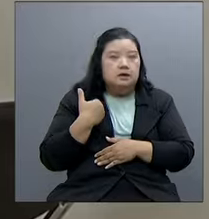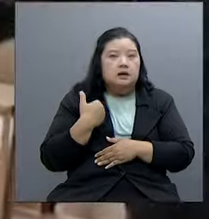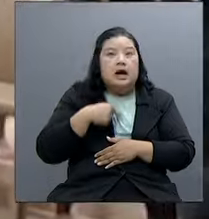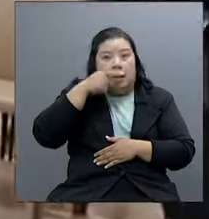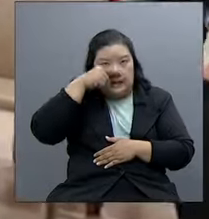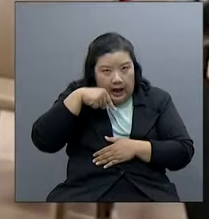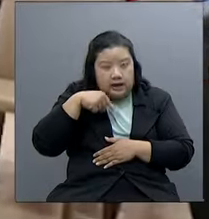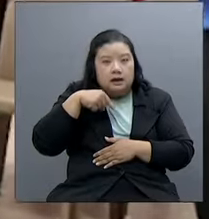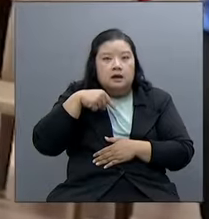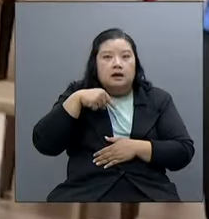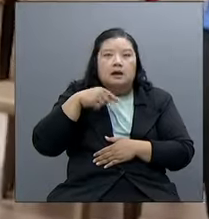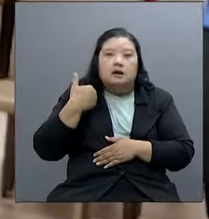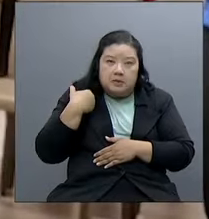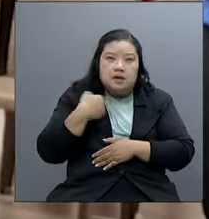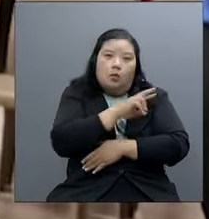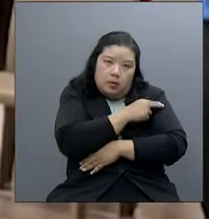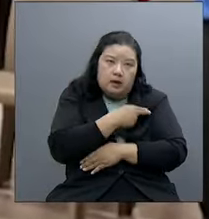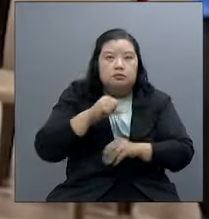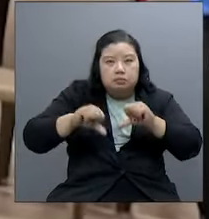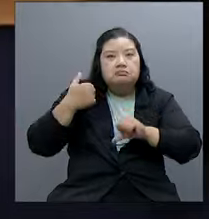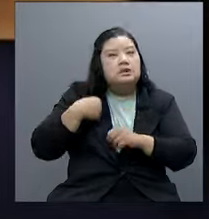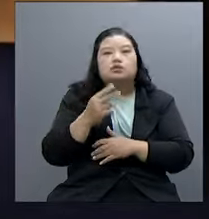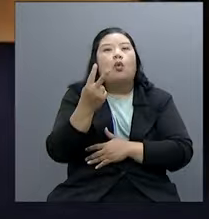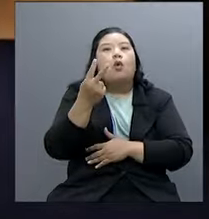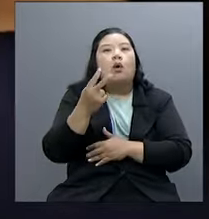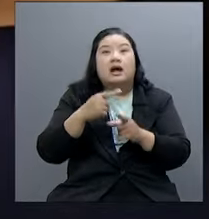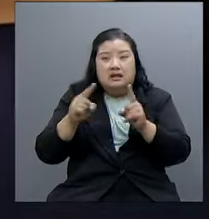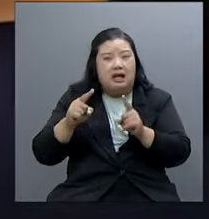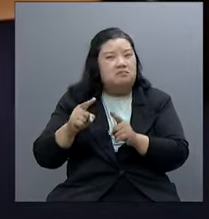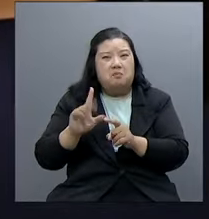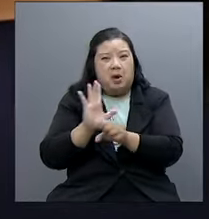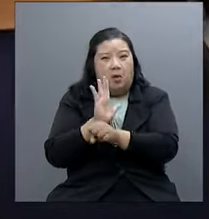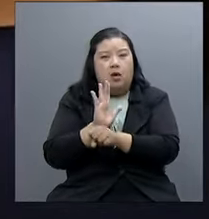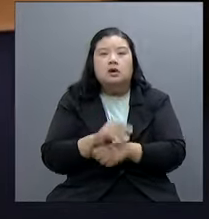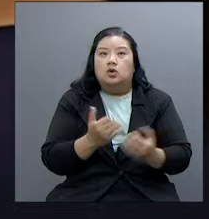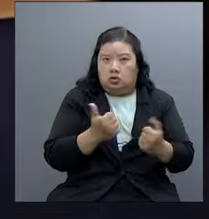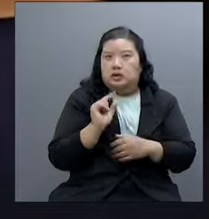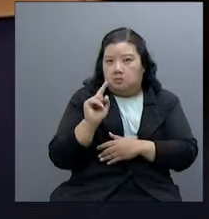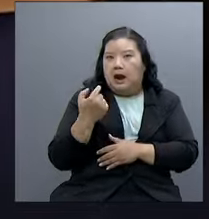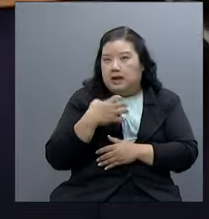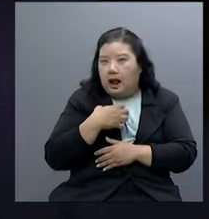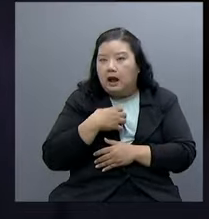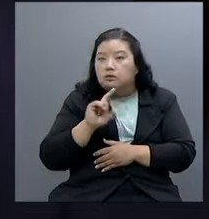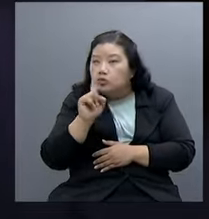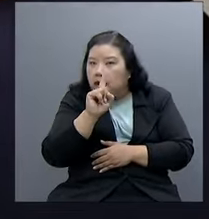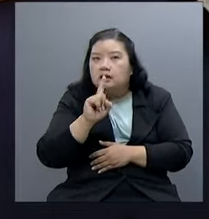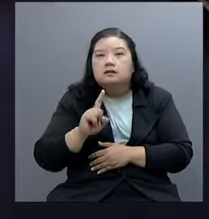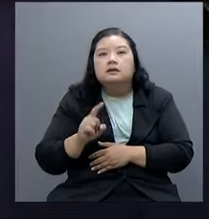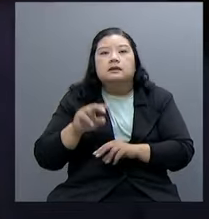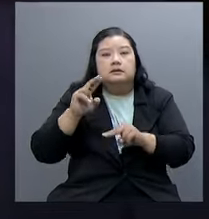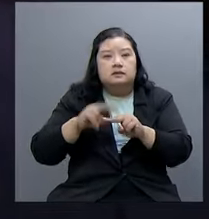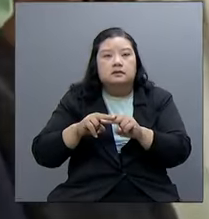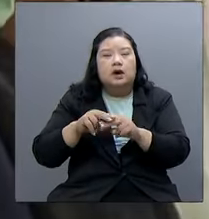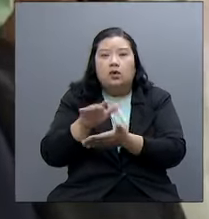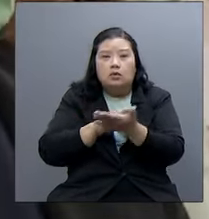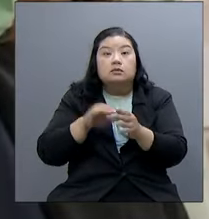นไทยแต่จำนวนยคอนข้น้อยคร เมื่เทบกคามต้องการของประชากรส. ป. จึยัเปิดรัสมัครคลินิทั่วประเทศครัเพอเป็การเพิ่มทางเล